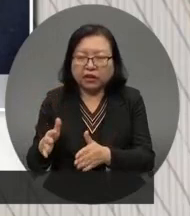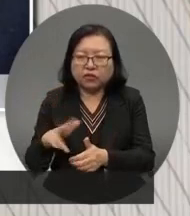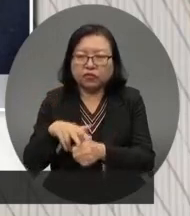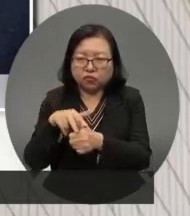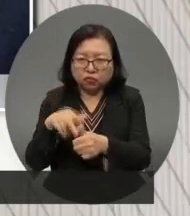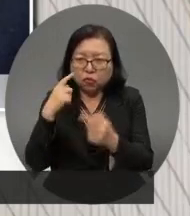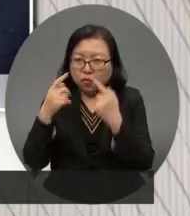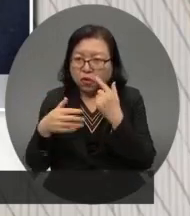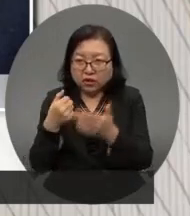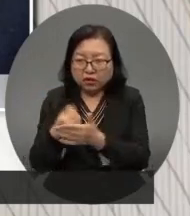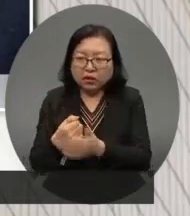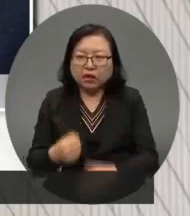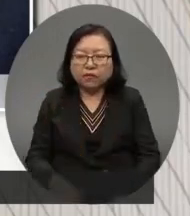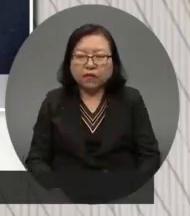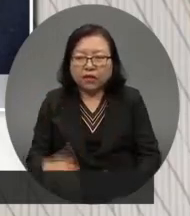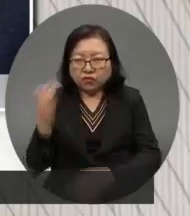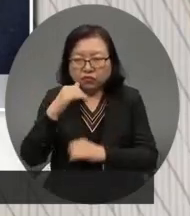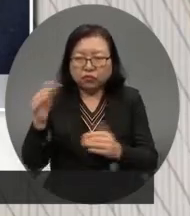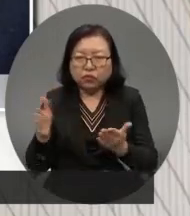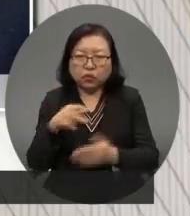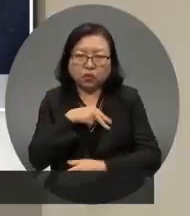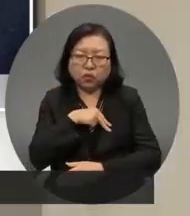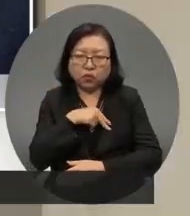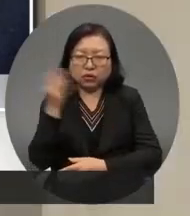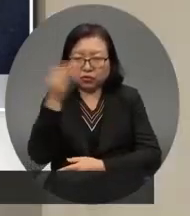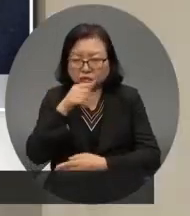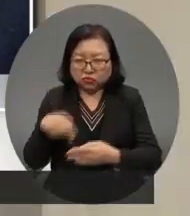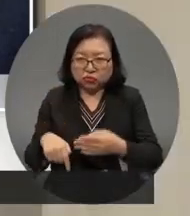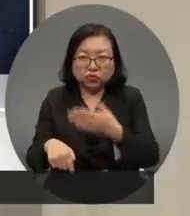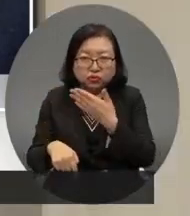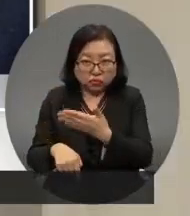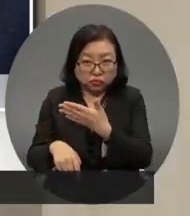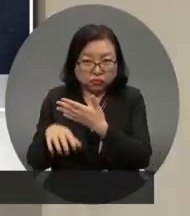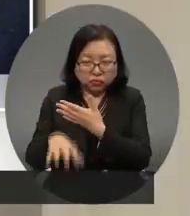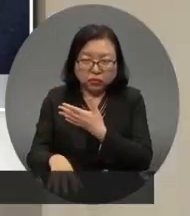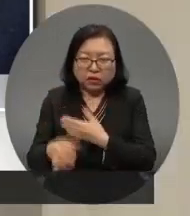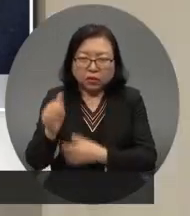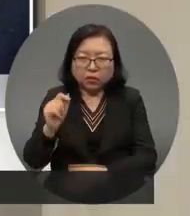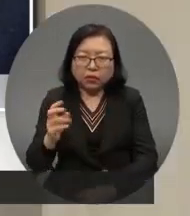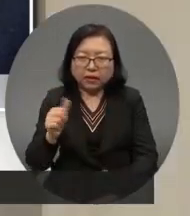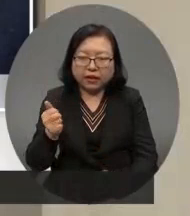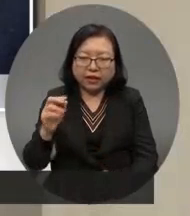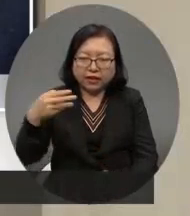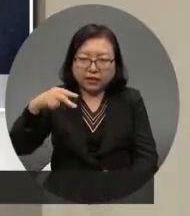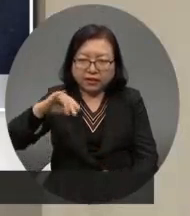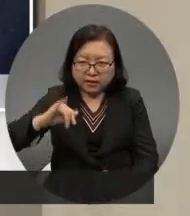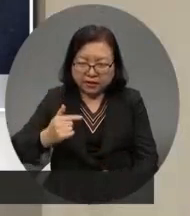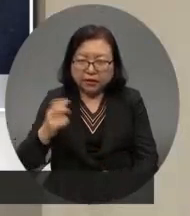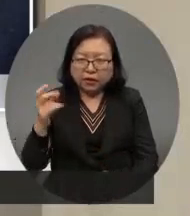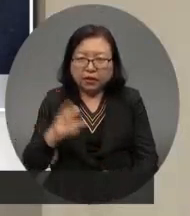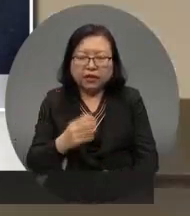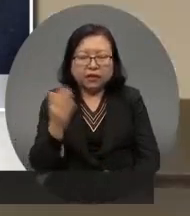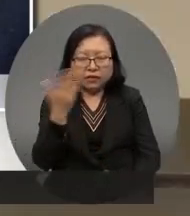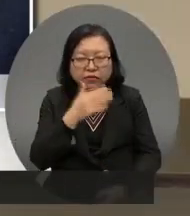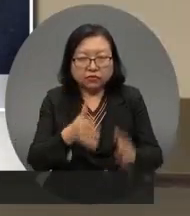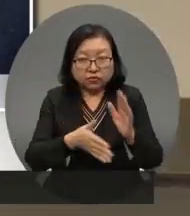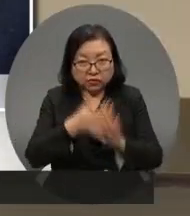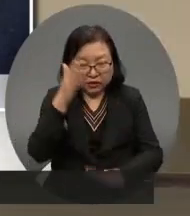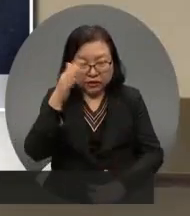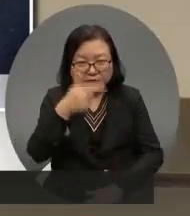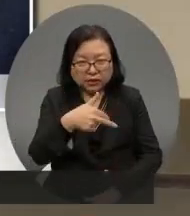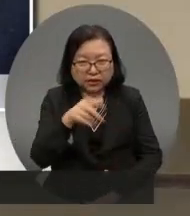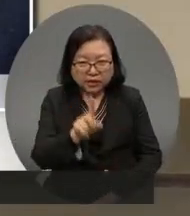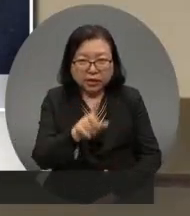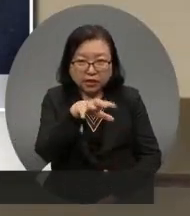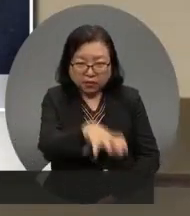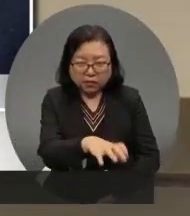확정했습니다. 충북도 의원 청주 구선거구의 홍혜진 전 국회방송기자를, 청주시의원 청주